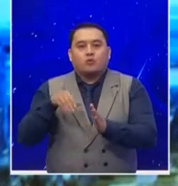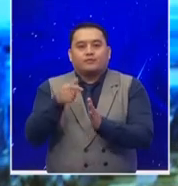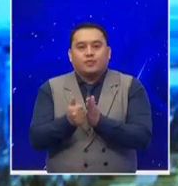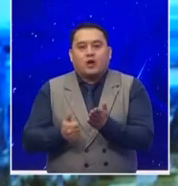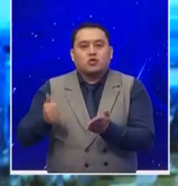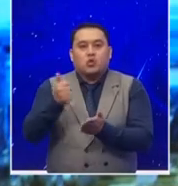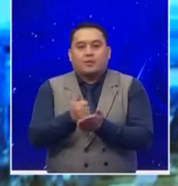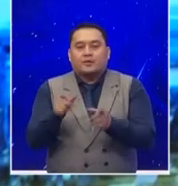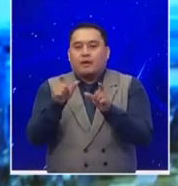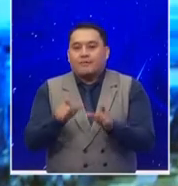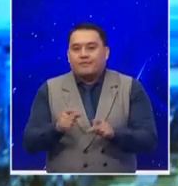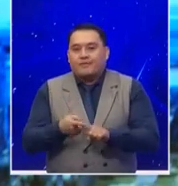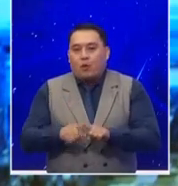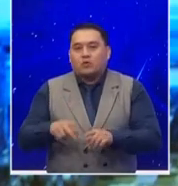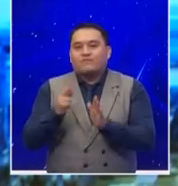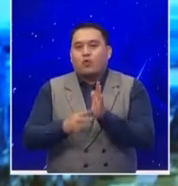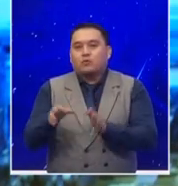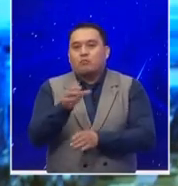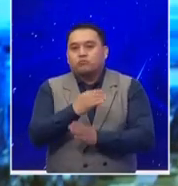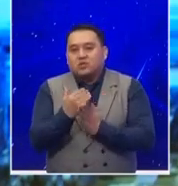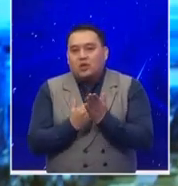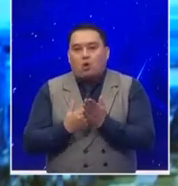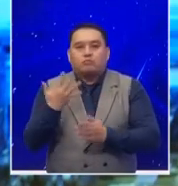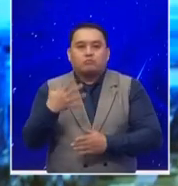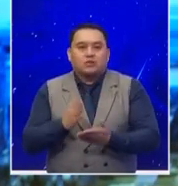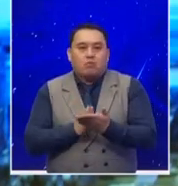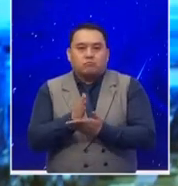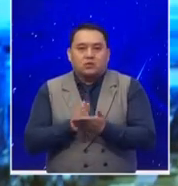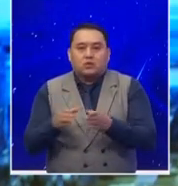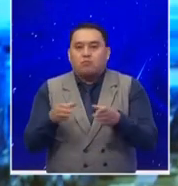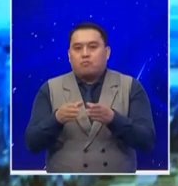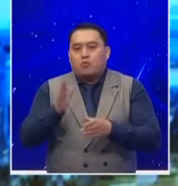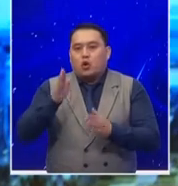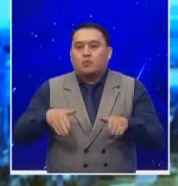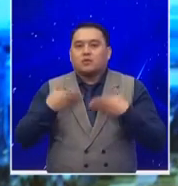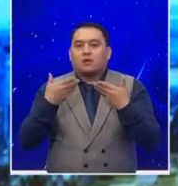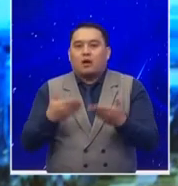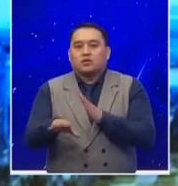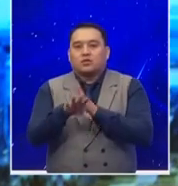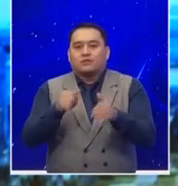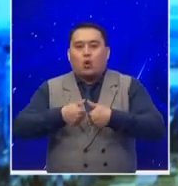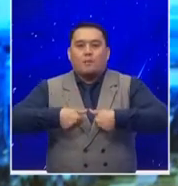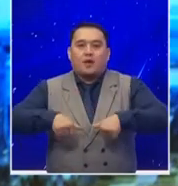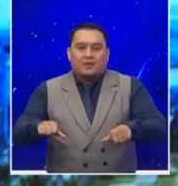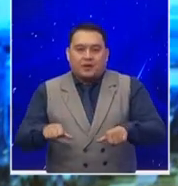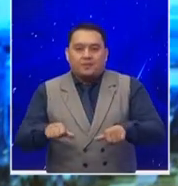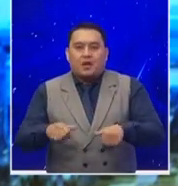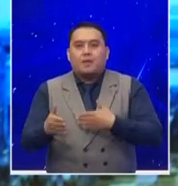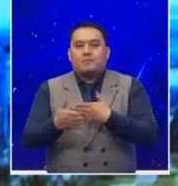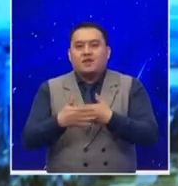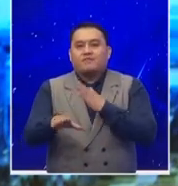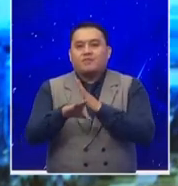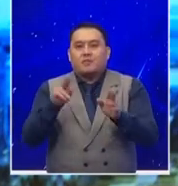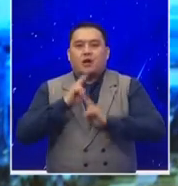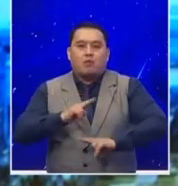Мажилиса парламента. Более 80 партийных списков от 5 политических партий будут представлены в избирательные комиссии. О предвыборной